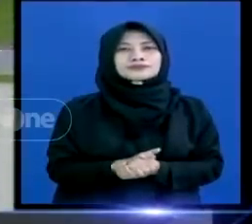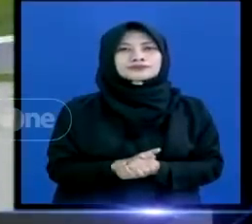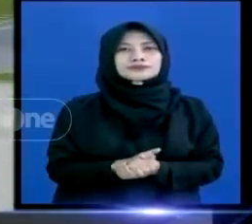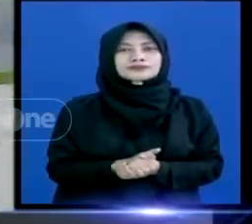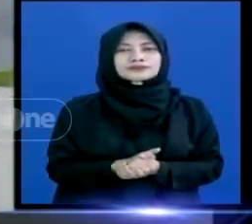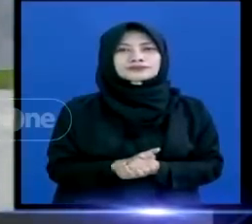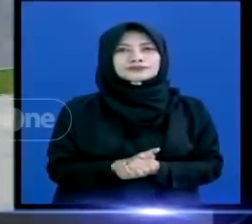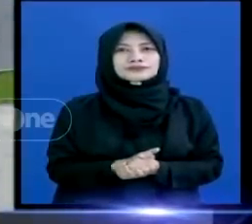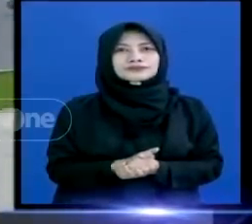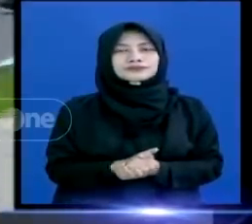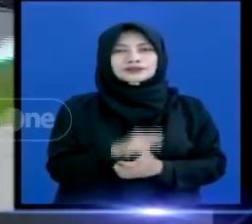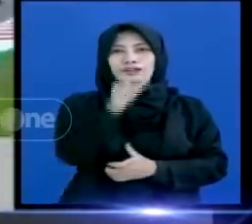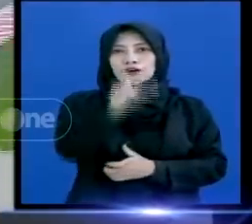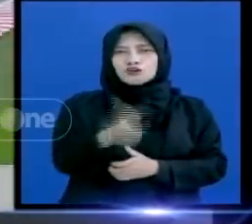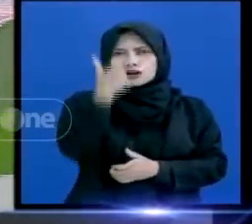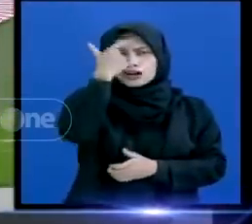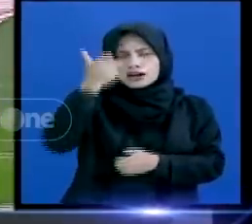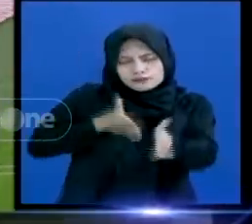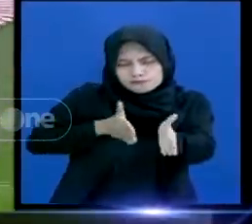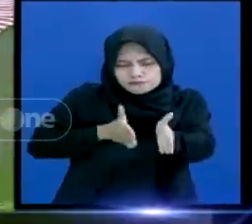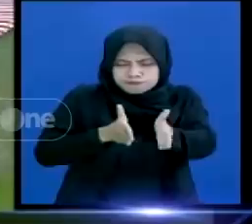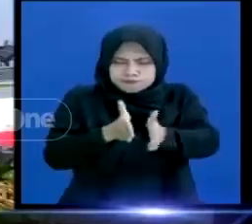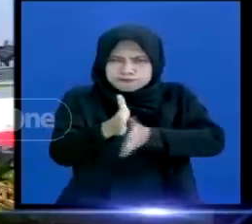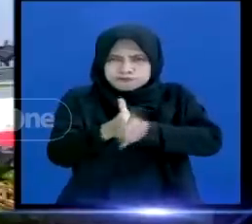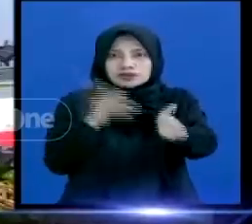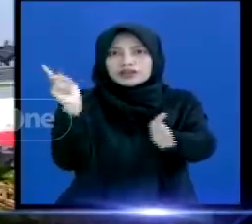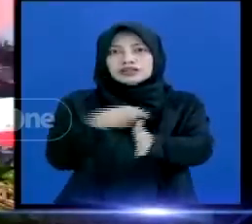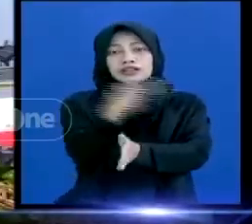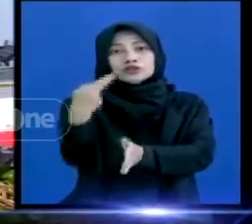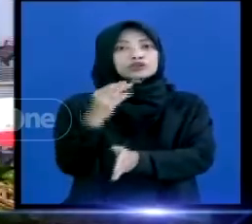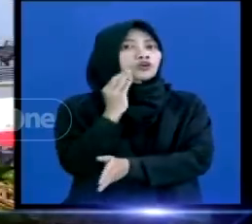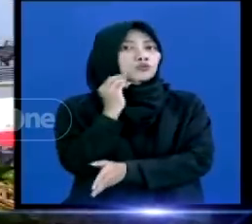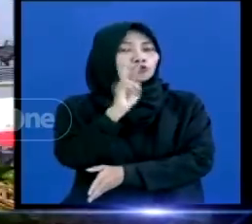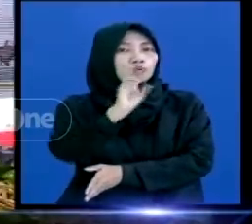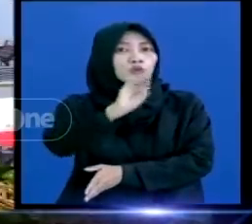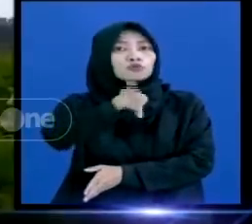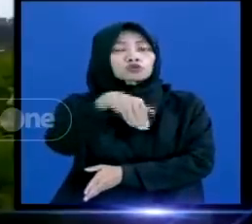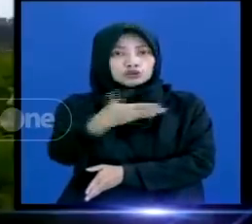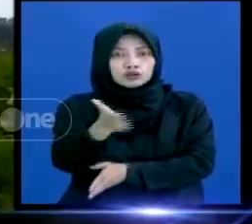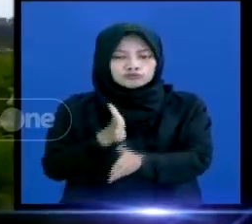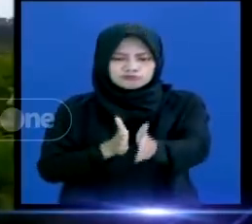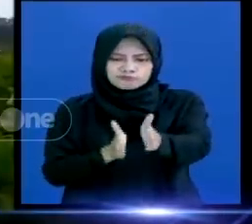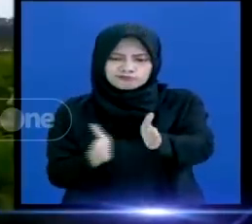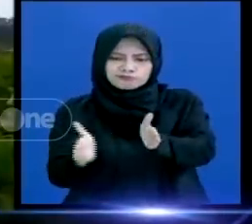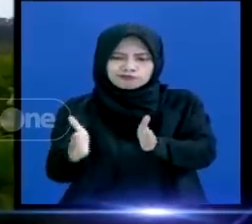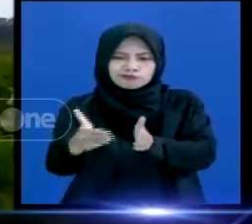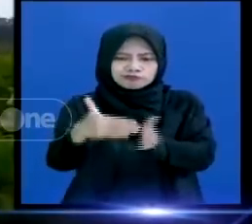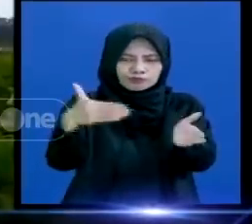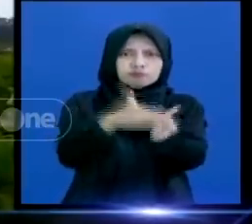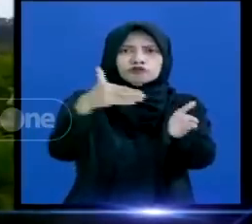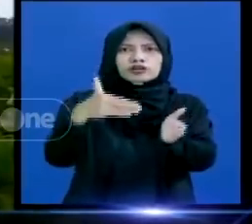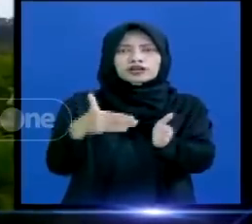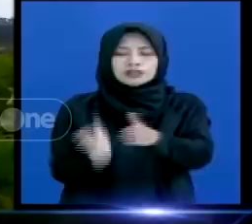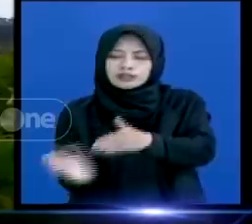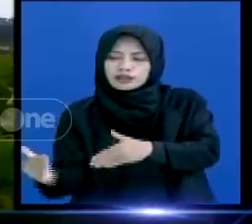Pembalap Indonesia yang baru berusia 20 tahun, Afridza Munandar, mengalami kecelakaan di tikungan ke-10 di lap pertama usai bersenggolan